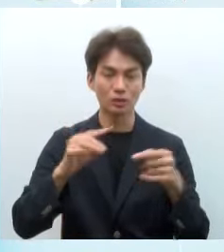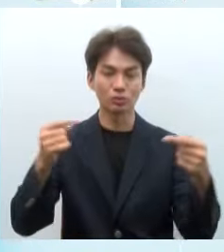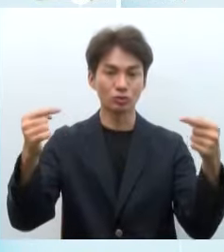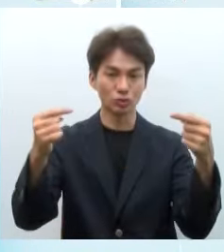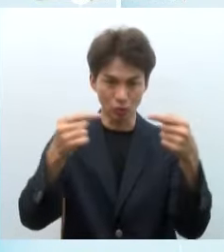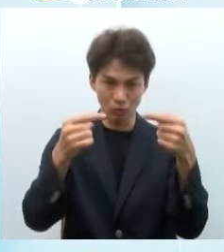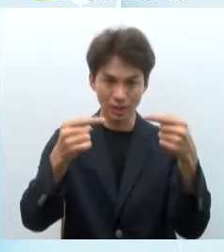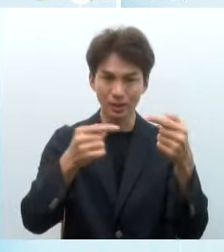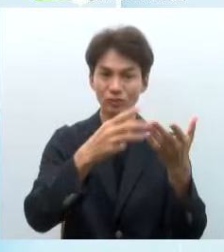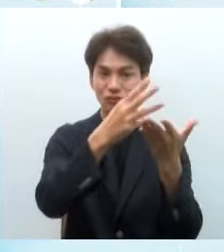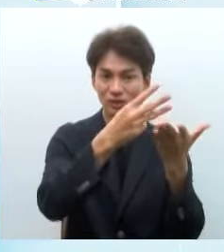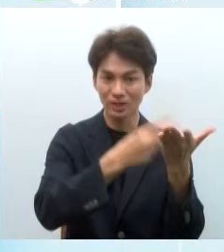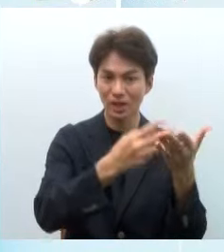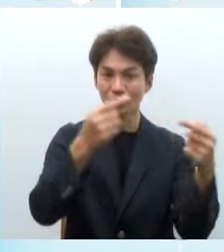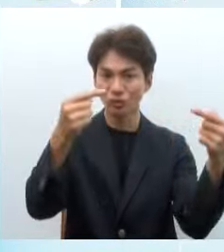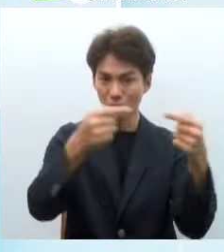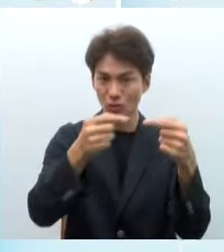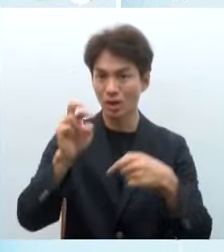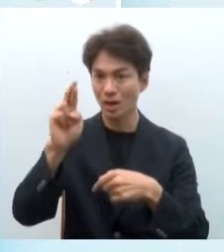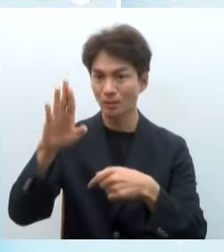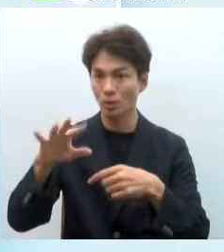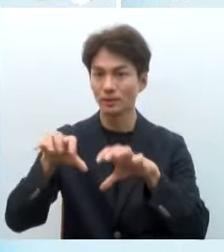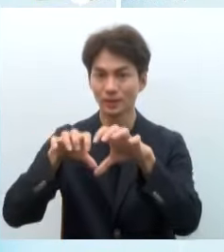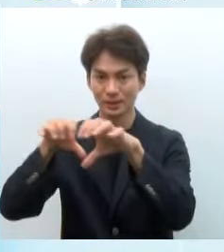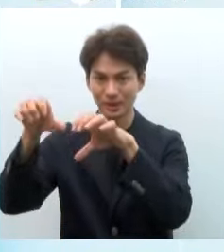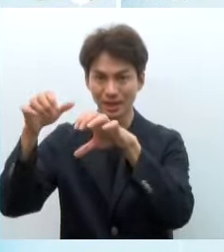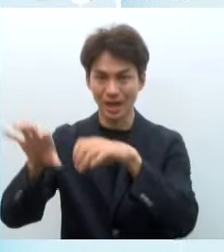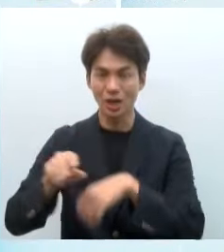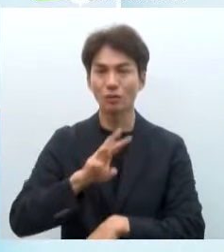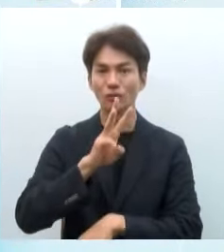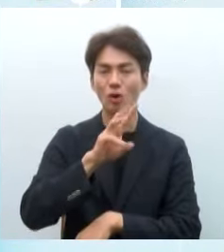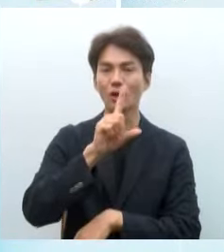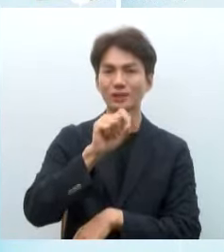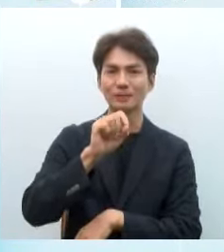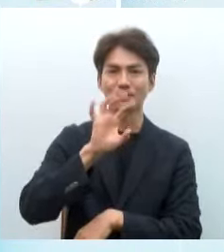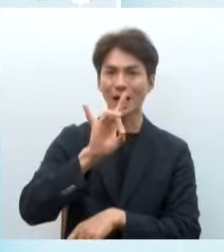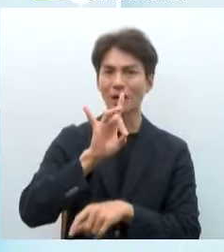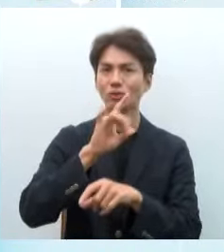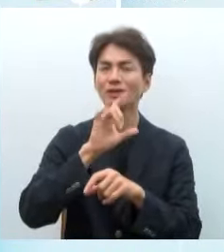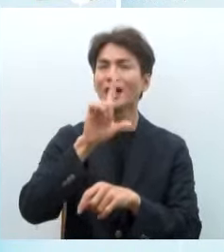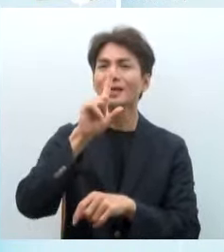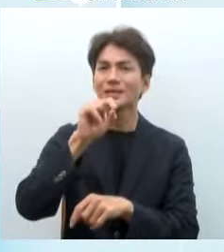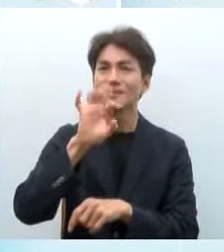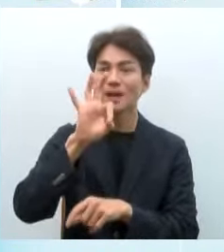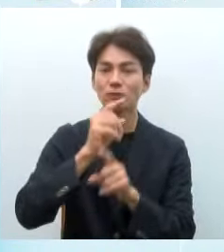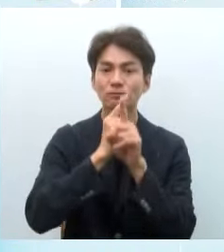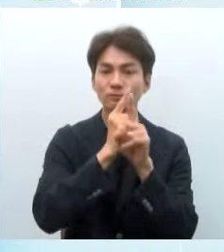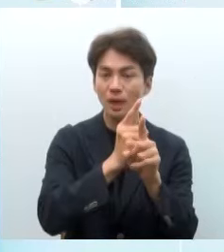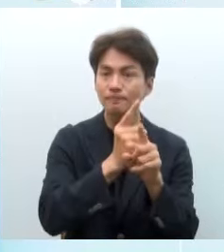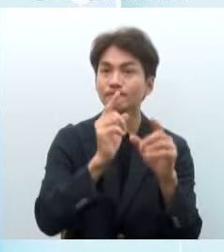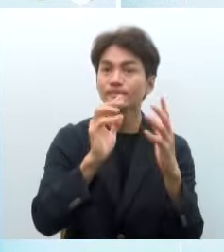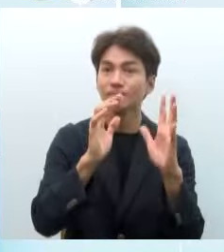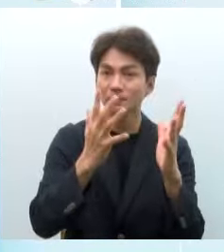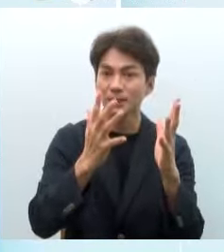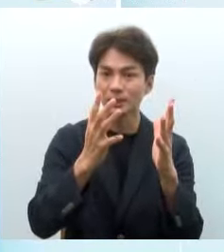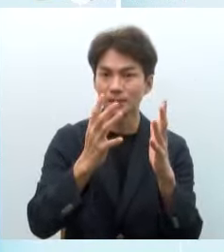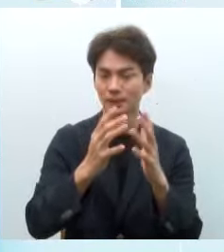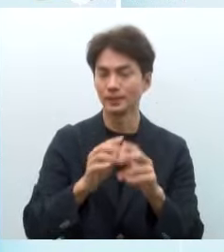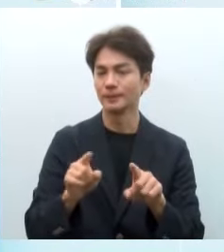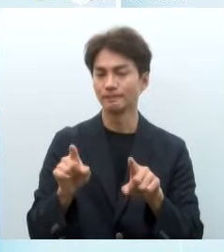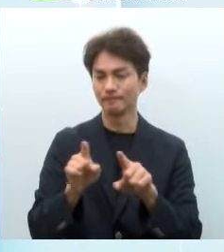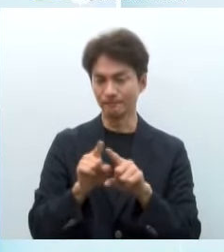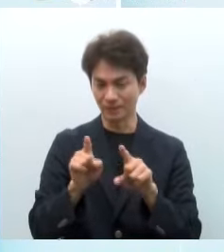จับให้แต่ว่าว29ไม่เป็นไปตามว29นะครับนโยบายรัฐมนตรีเนี่ยสร้างความสุ